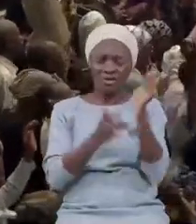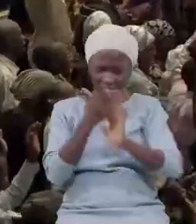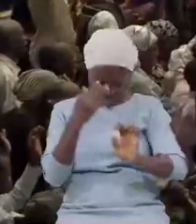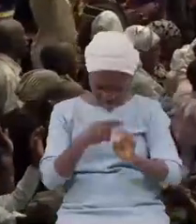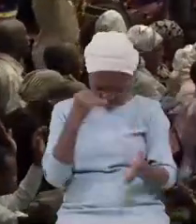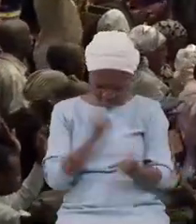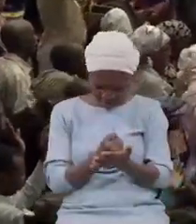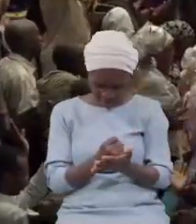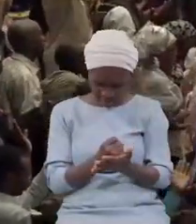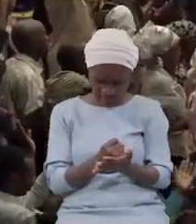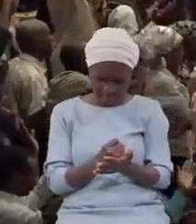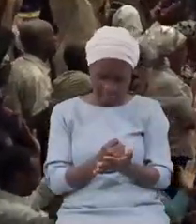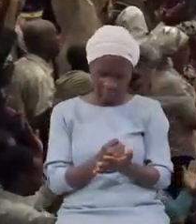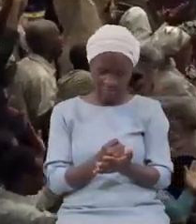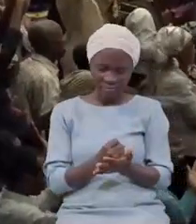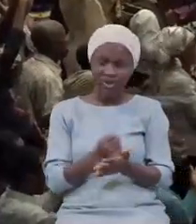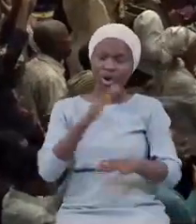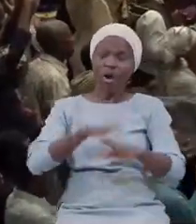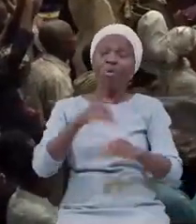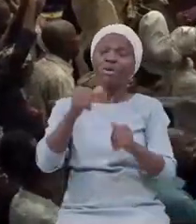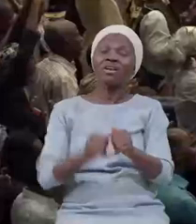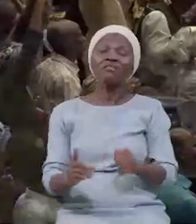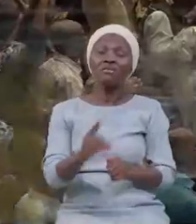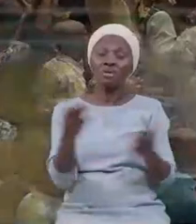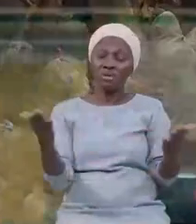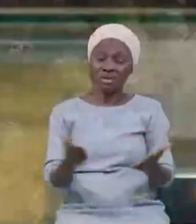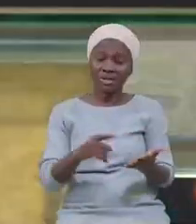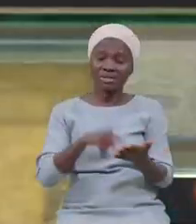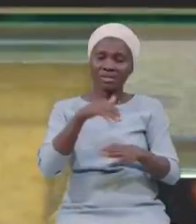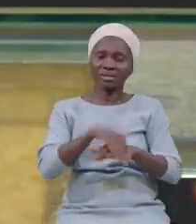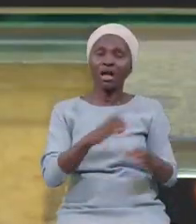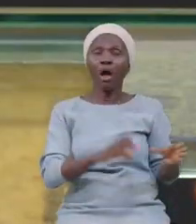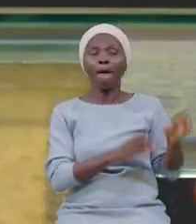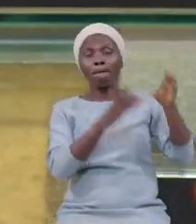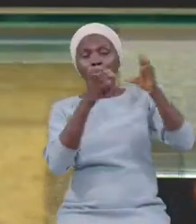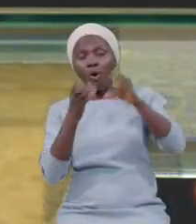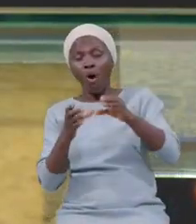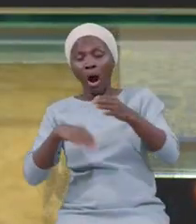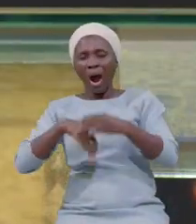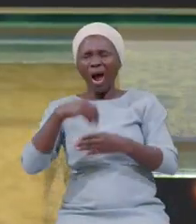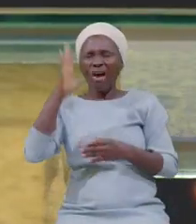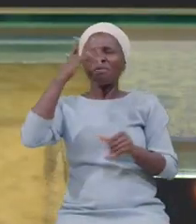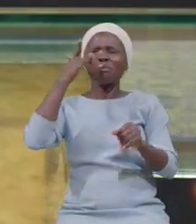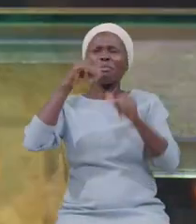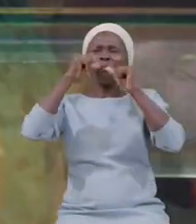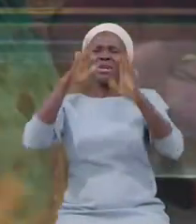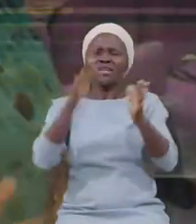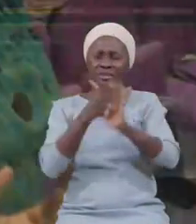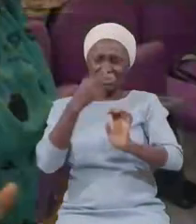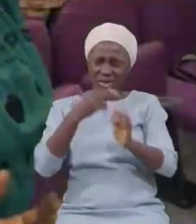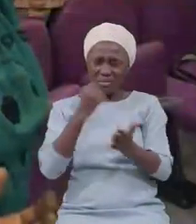au nom de Jésus. Sur tout le monde ici ce soir, répands ton esprit. Brise tout